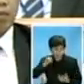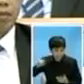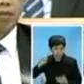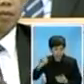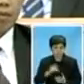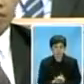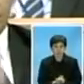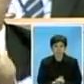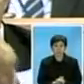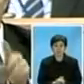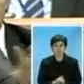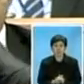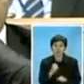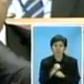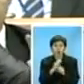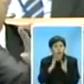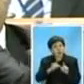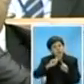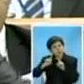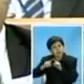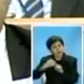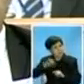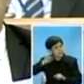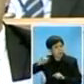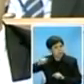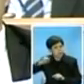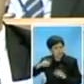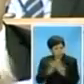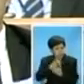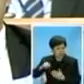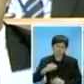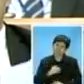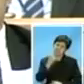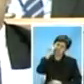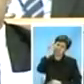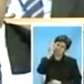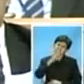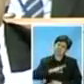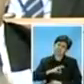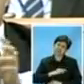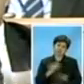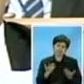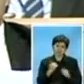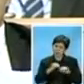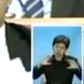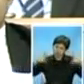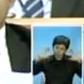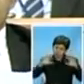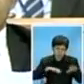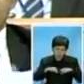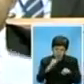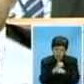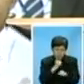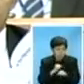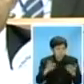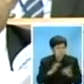ใหม่เพราะว่าให้แต่ละคนเนี่ยไปสั่งของดิฉันเลยมาคิดว่าทำไมรัฐบาลไม่จัดการ